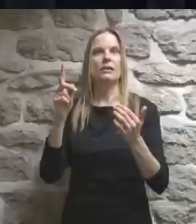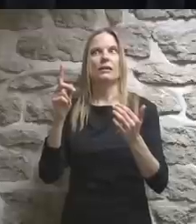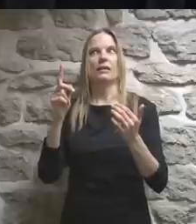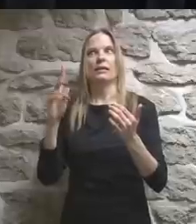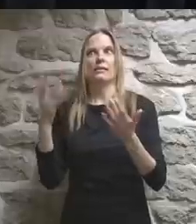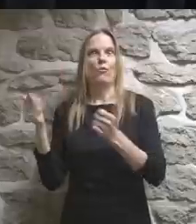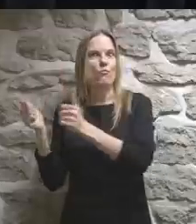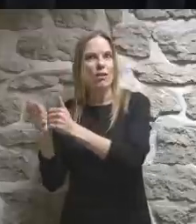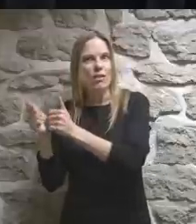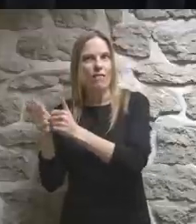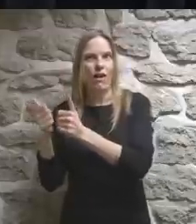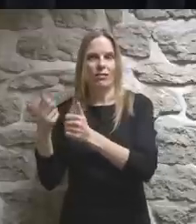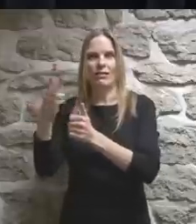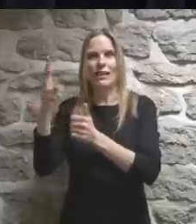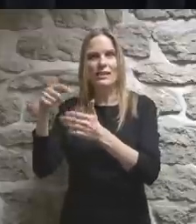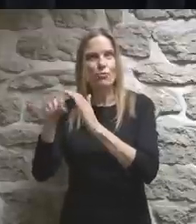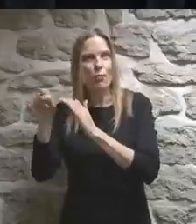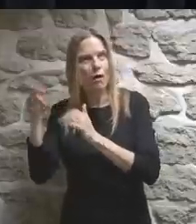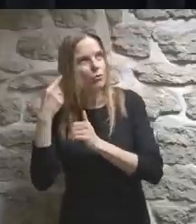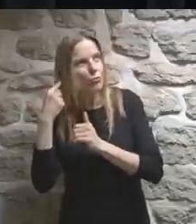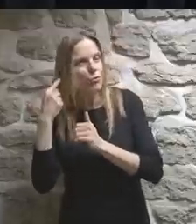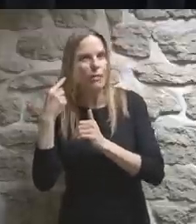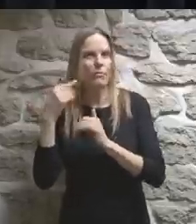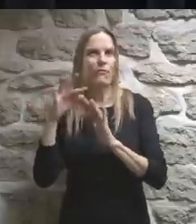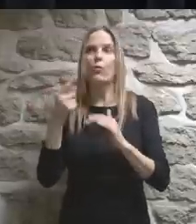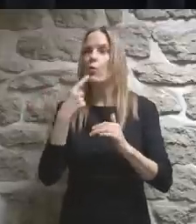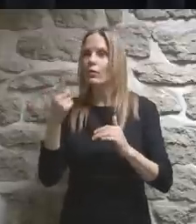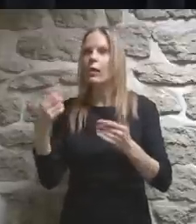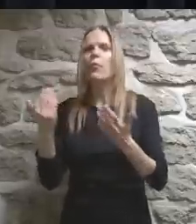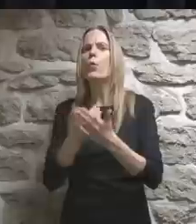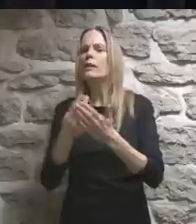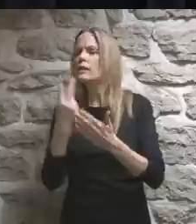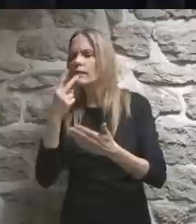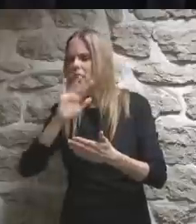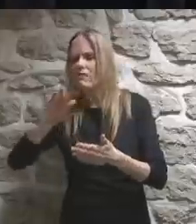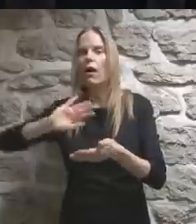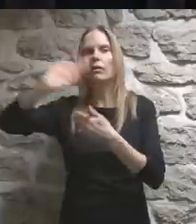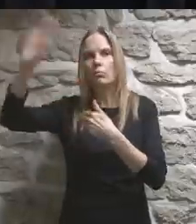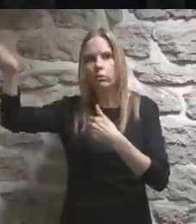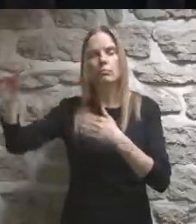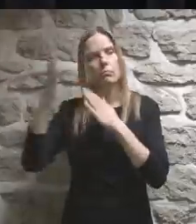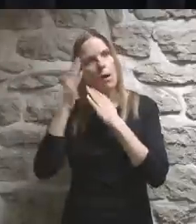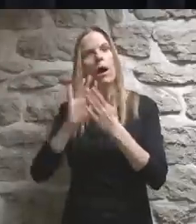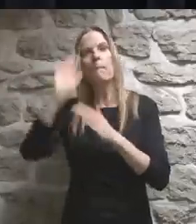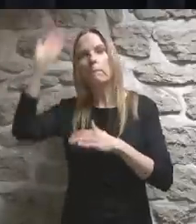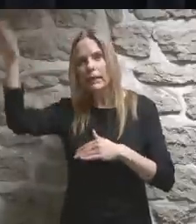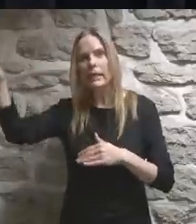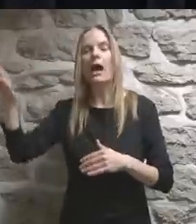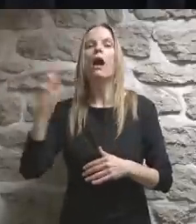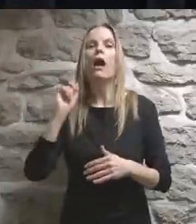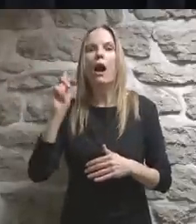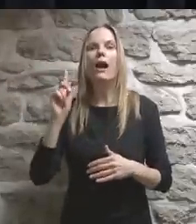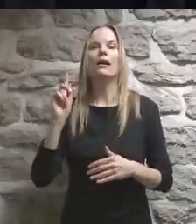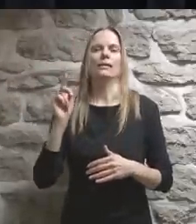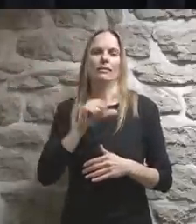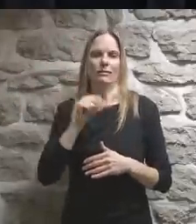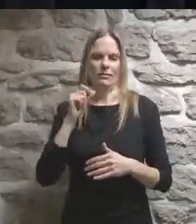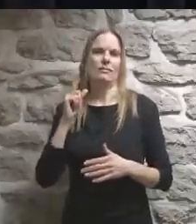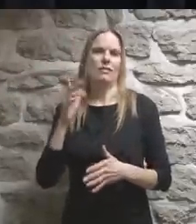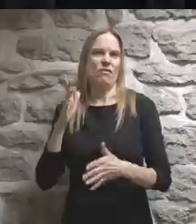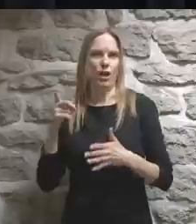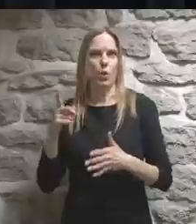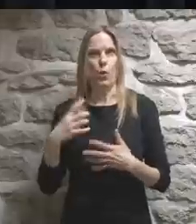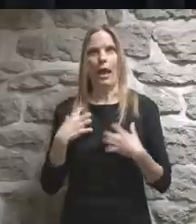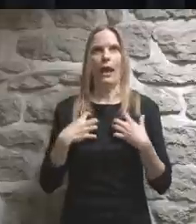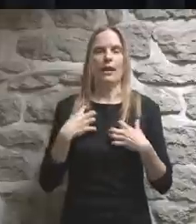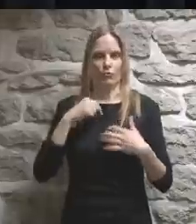ka mööda minnes, isegi kui te ütlete, et ärge vaadake uudiseid või sul on aeg magama minna, nad saavad aru, et see ärevus on